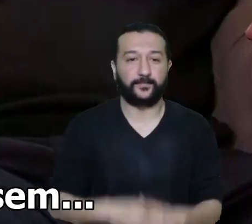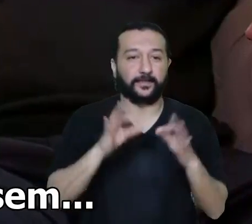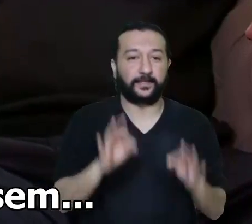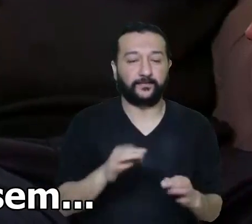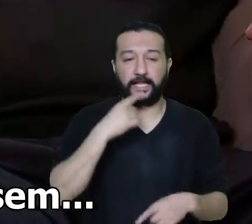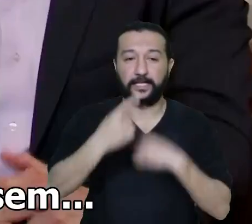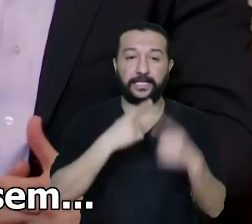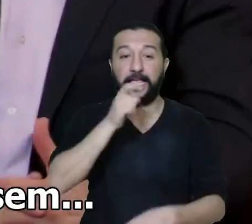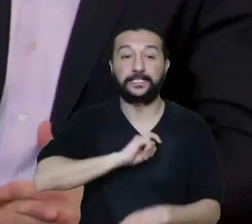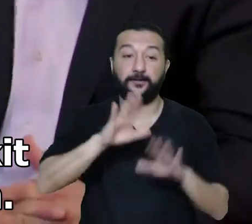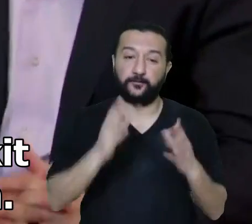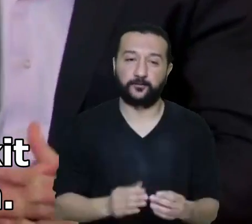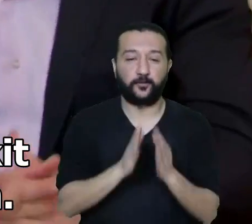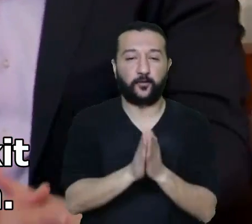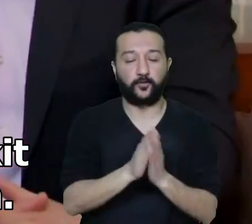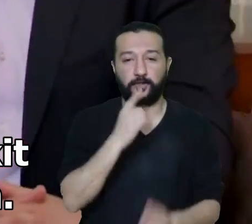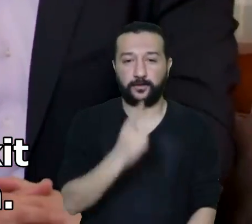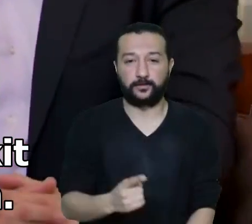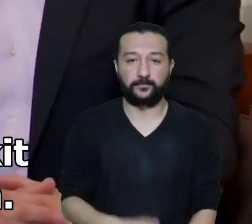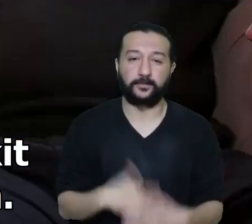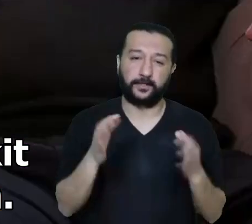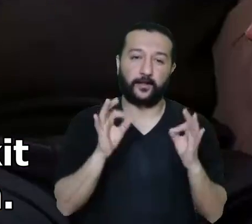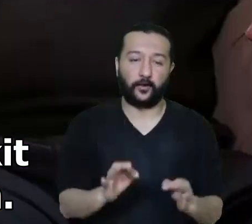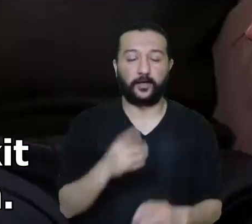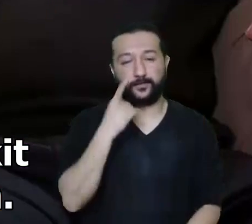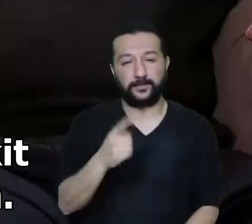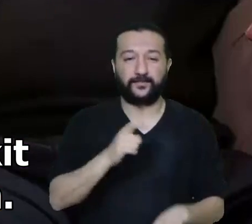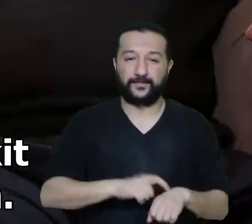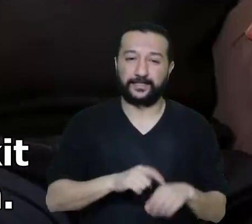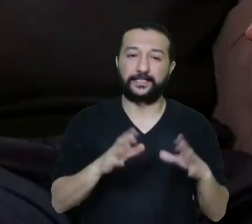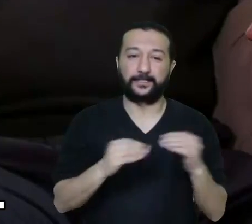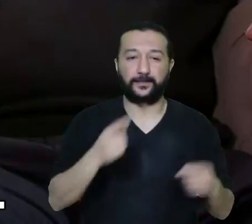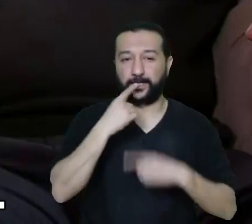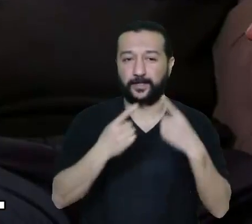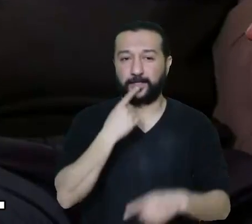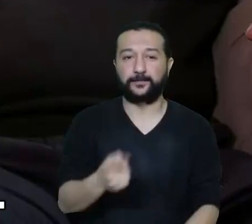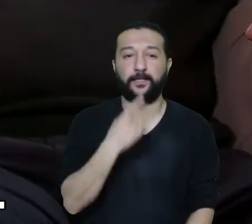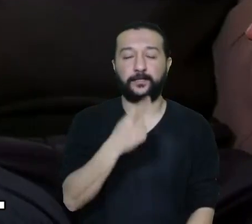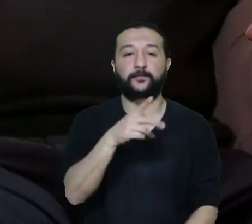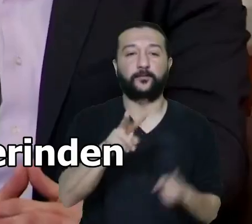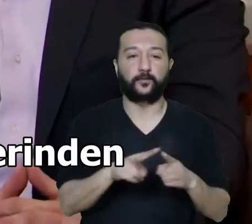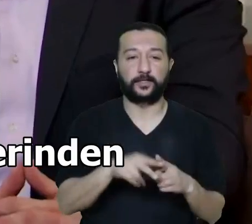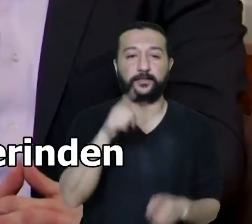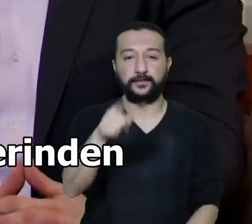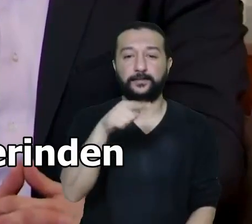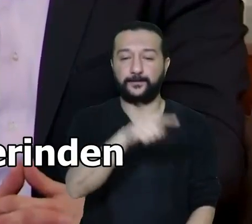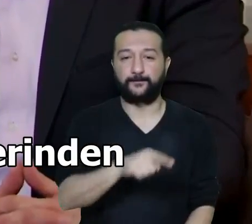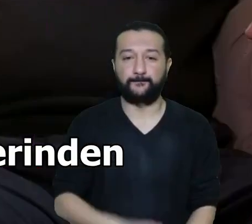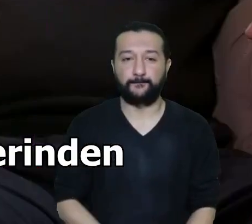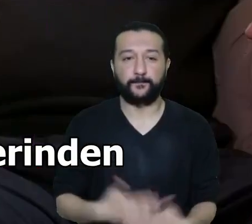bir sürçülisan ettiysem affola yani, öylesine vakit geçsin diye konuşuyorum. Şey diyorum Nurhan ya, sen